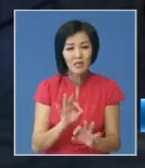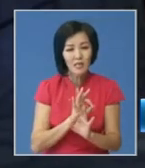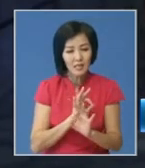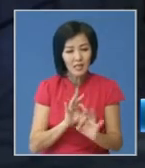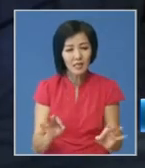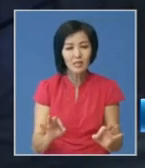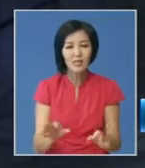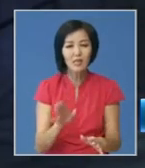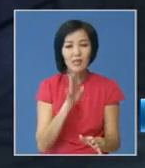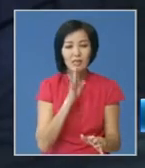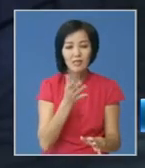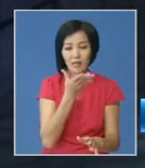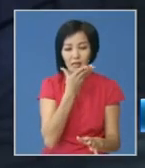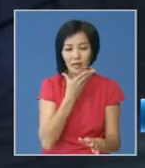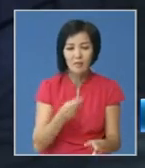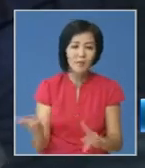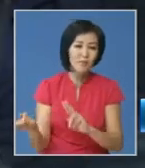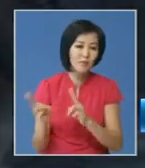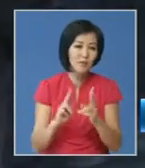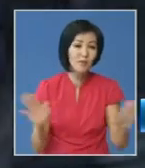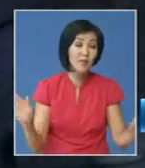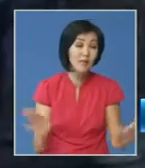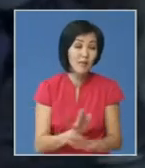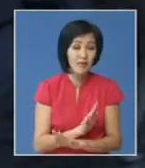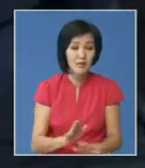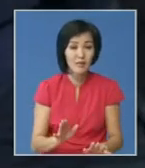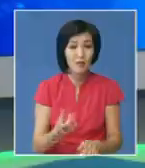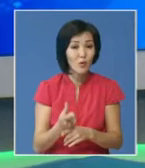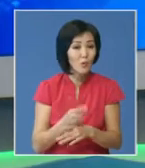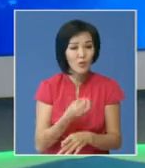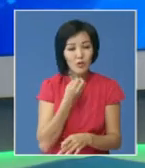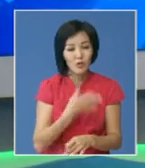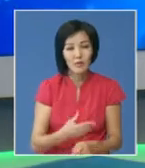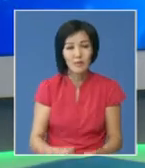Қыздар қалай биледі, балалар қалай өлеңін айтты, қуанышты мен әкемен.